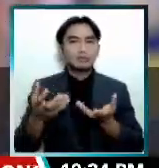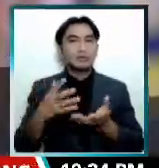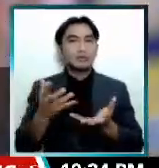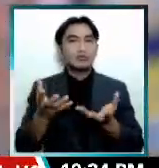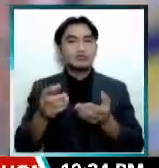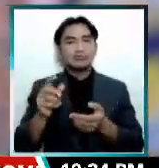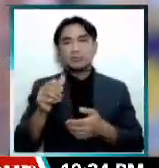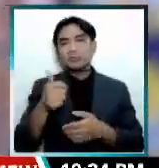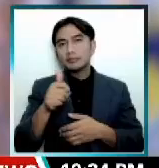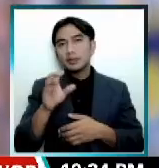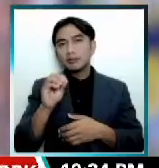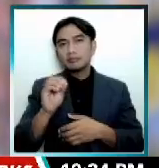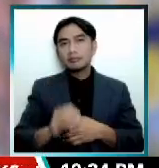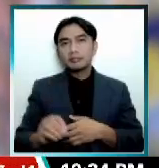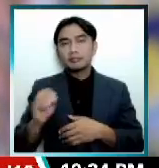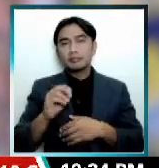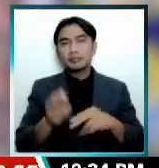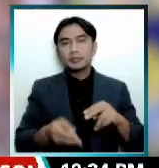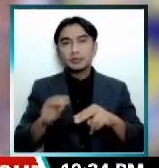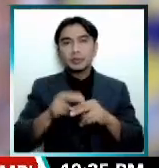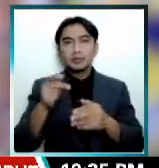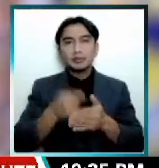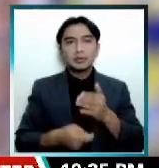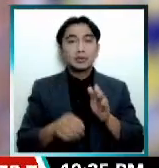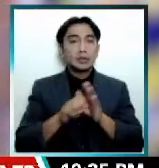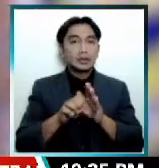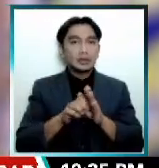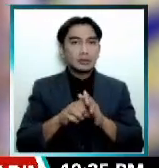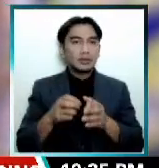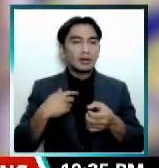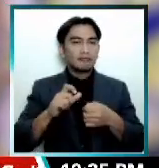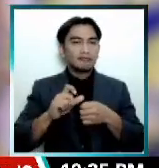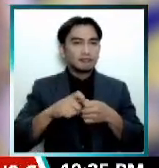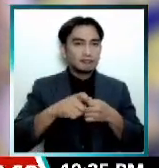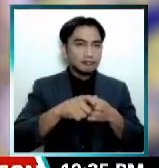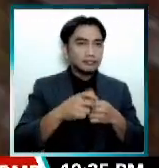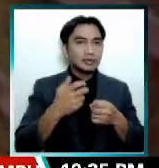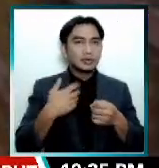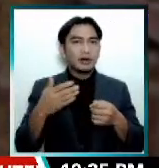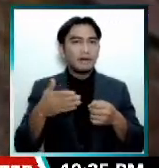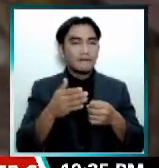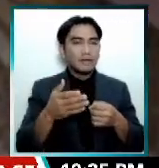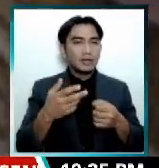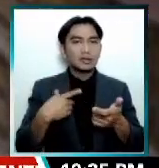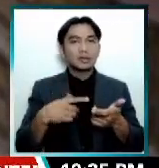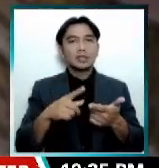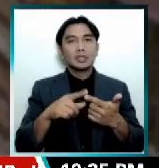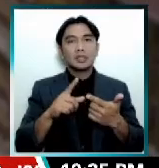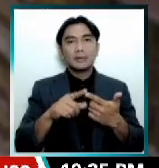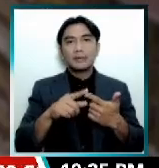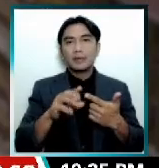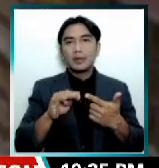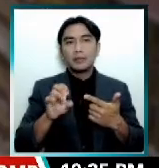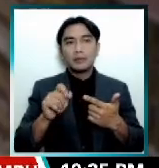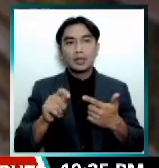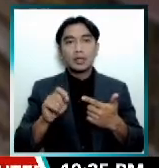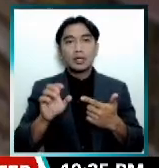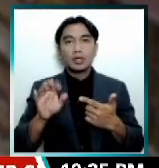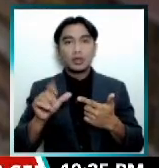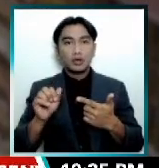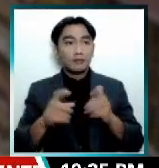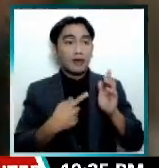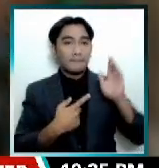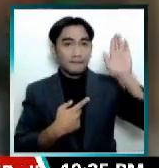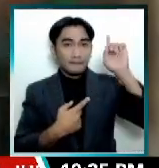presyo. Kabilang dyan ang ilang brand ng sardinas, canned meat tulad ng meatloaf at corned beef, kape at detergent. Hindi